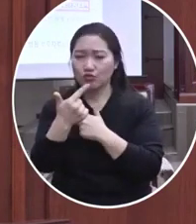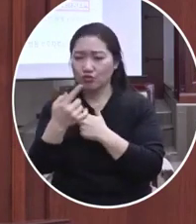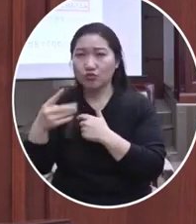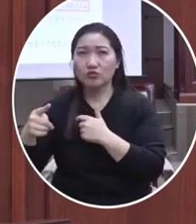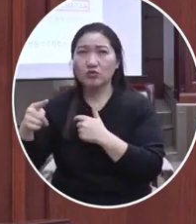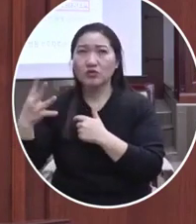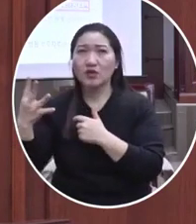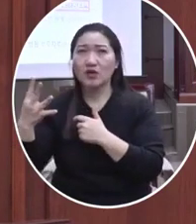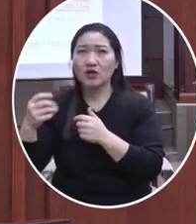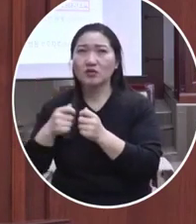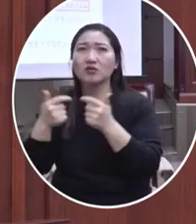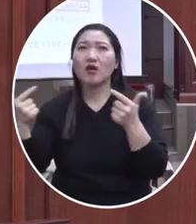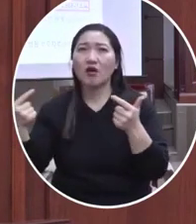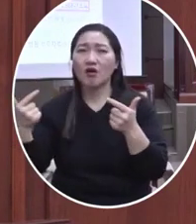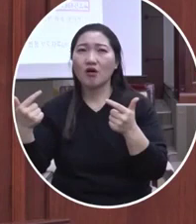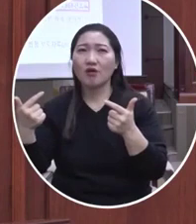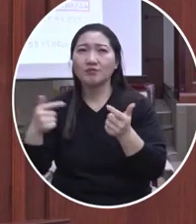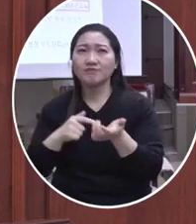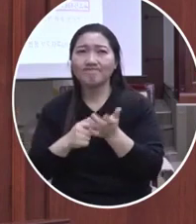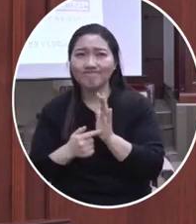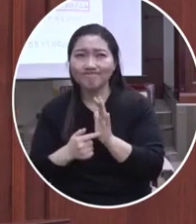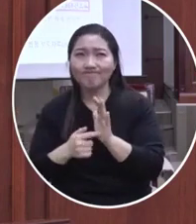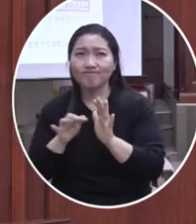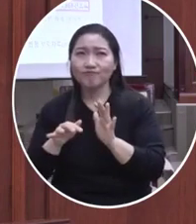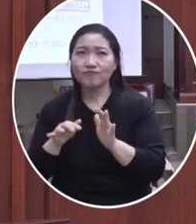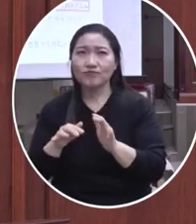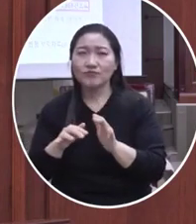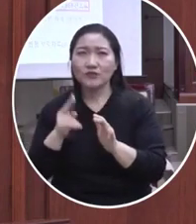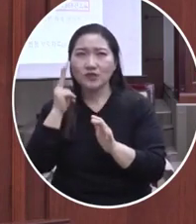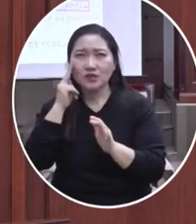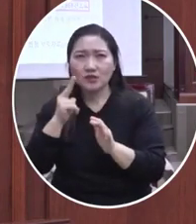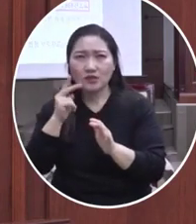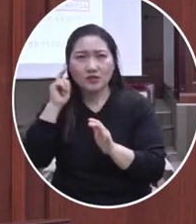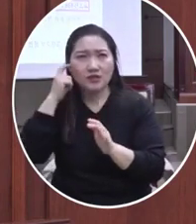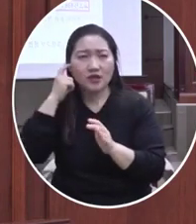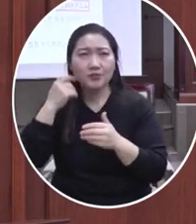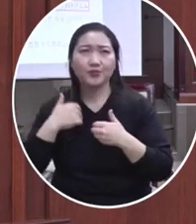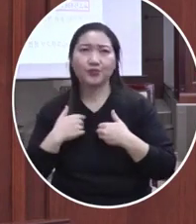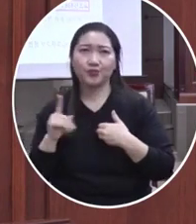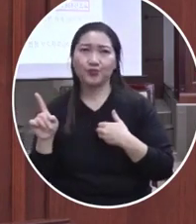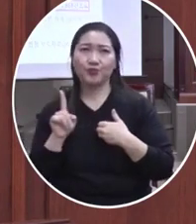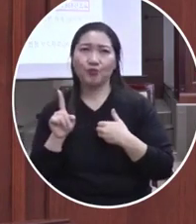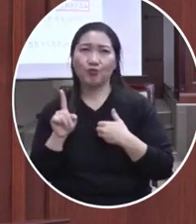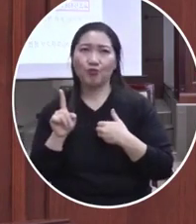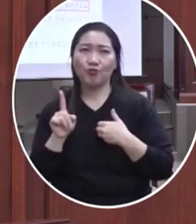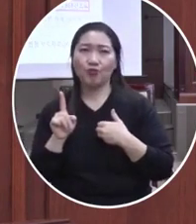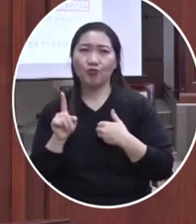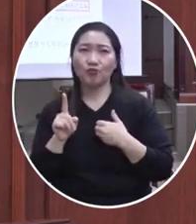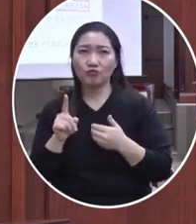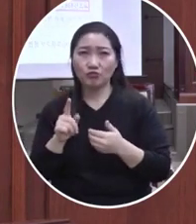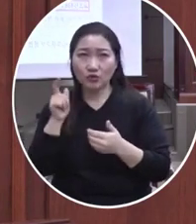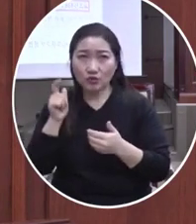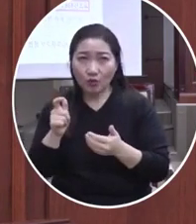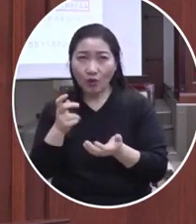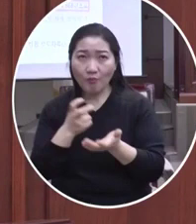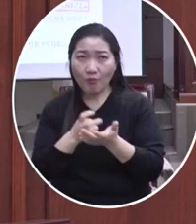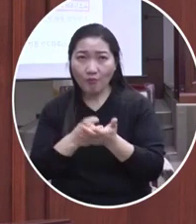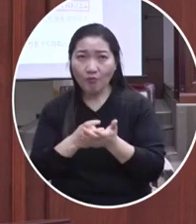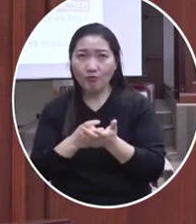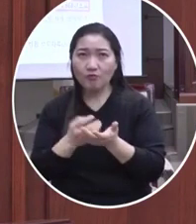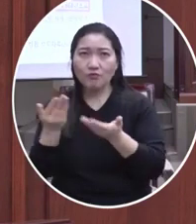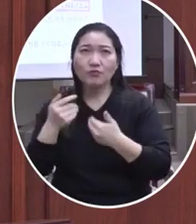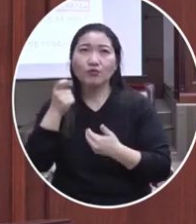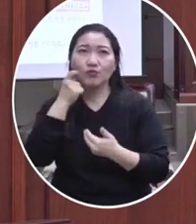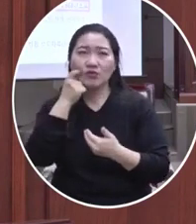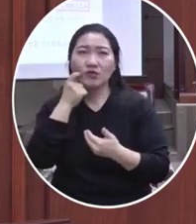약 6.4% 증가한 것으로 나타납니다 여기서 우리가 심각하게 받아들여야 할 것은 강화된 소방법의 적용을